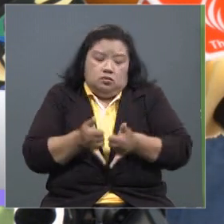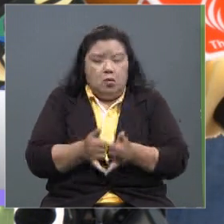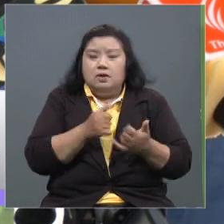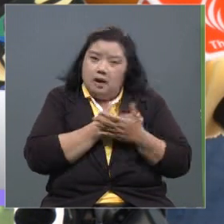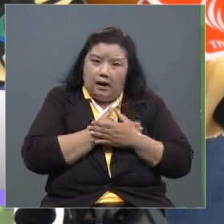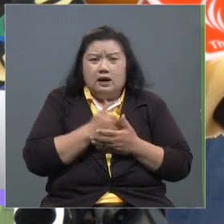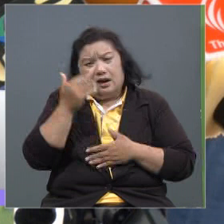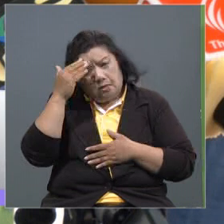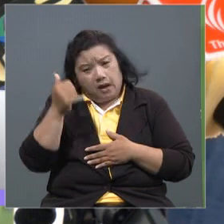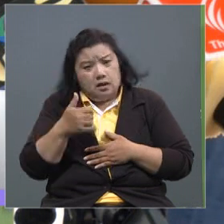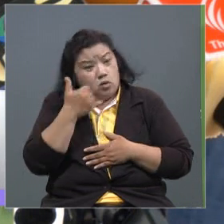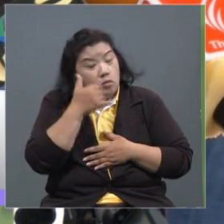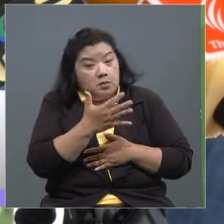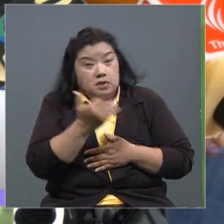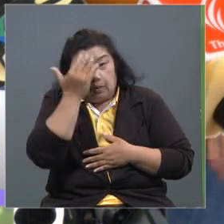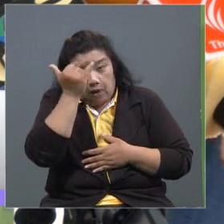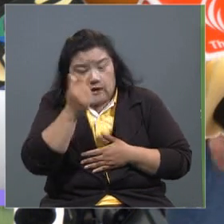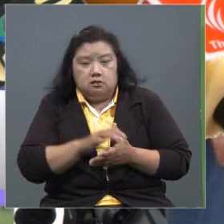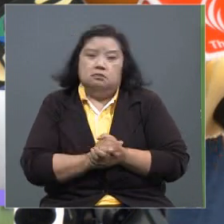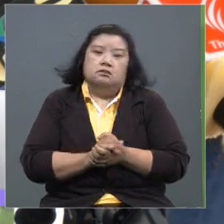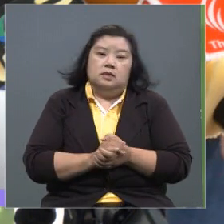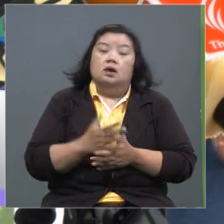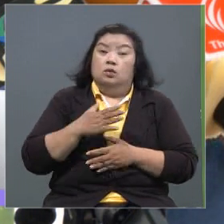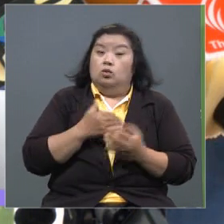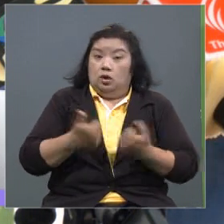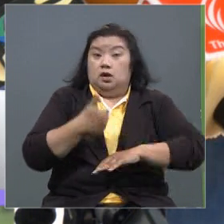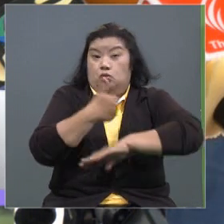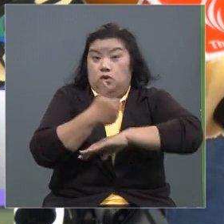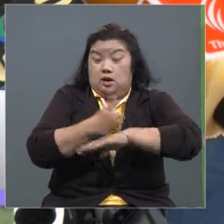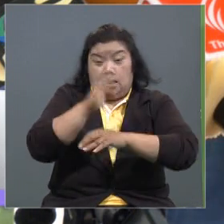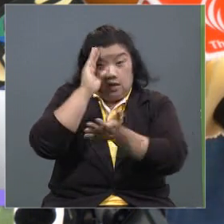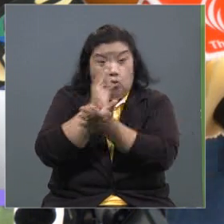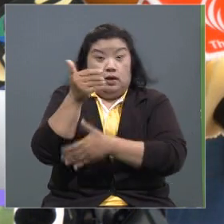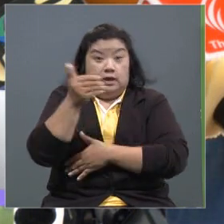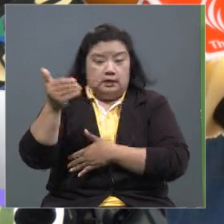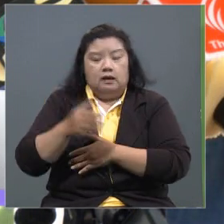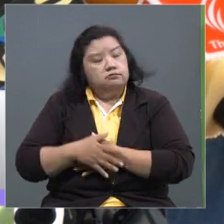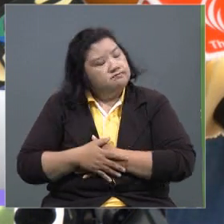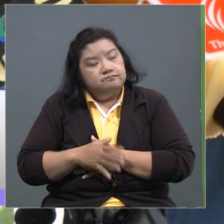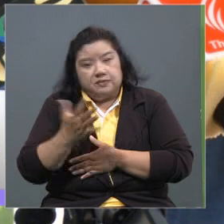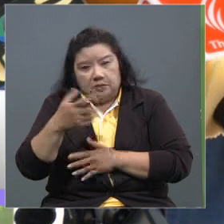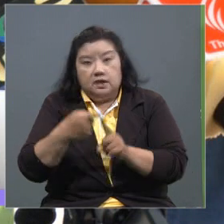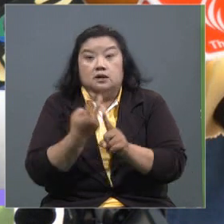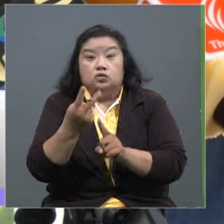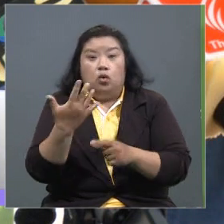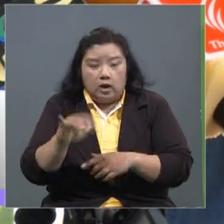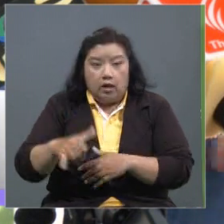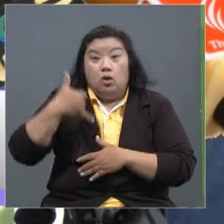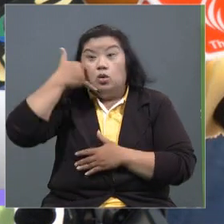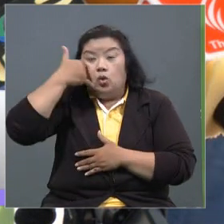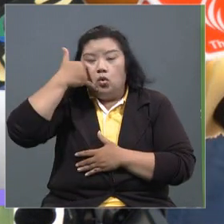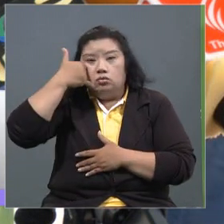วทำไมโทรไม่ได้อ่ะ คุณอัจฉริยะบอกว่าคือตอนเนี้ยผบตร.บิ๊กต่อไม่รับโทรศัพท์ใครเลย2เดือนแล้วแม้แต่สายผมท่